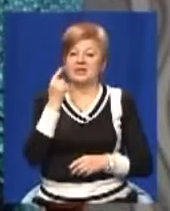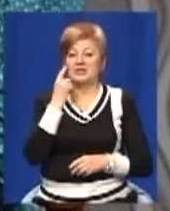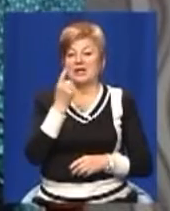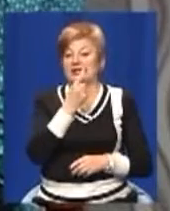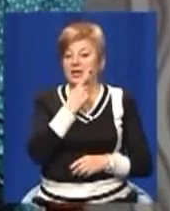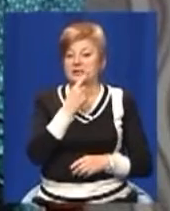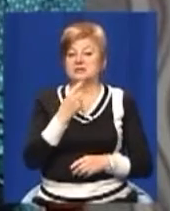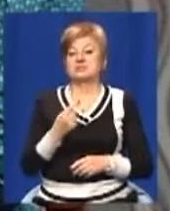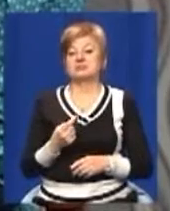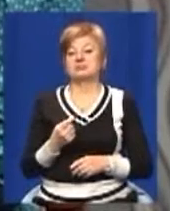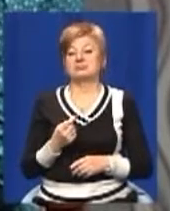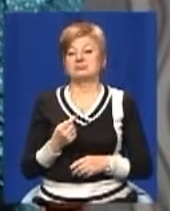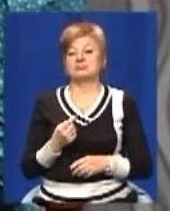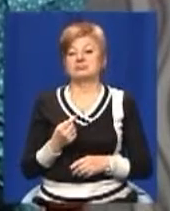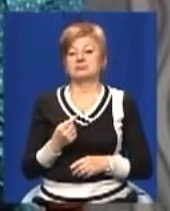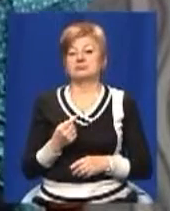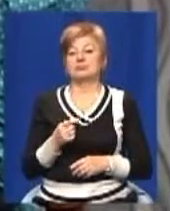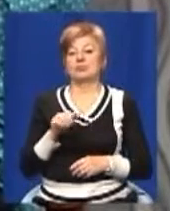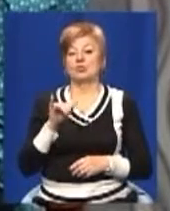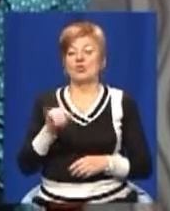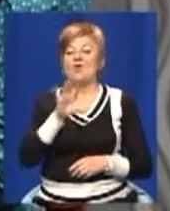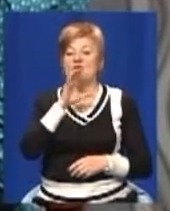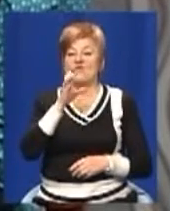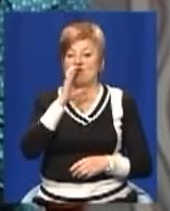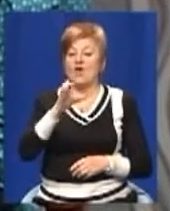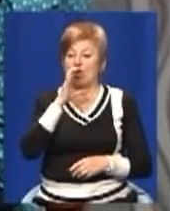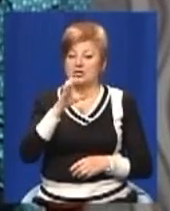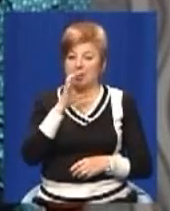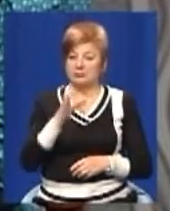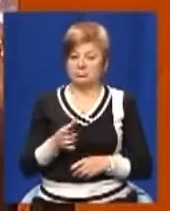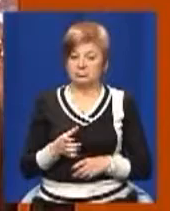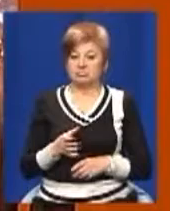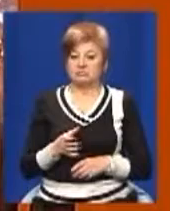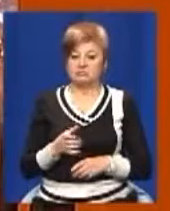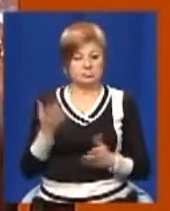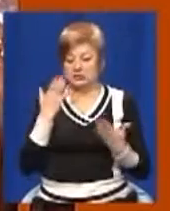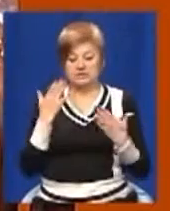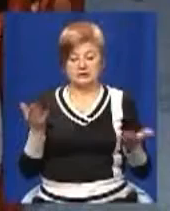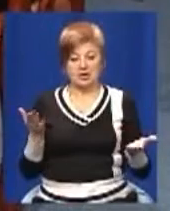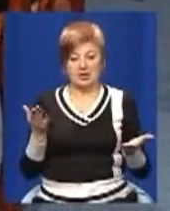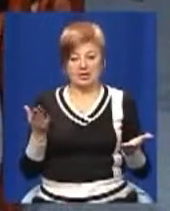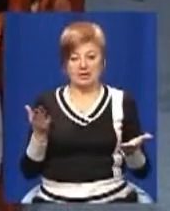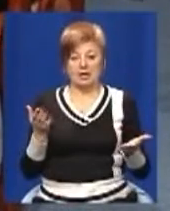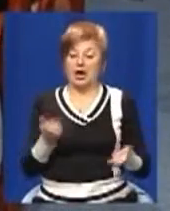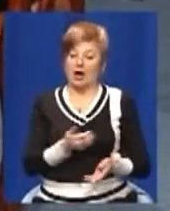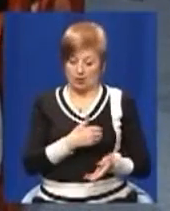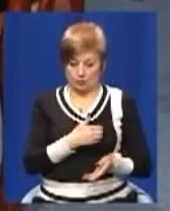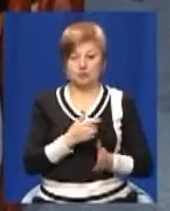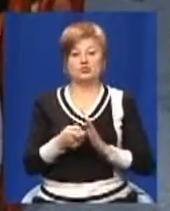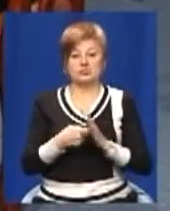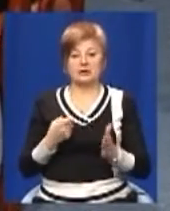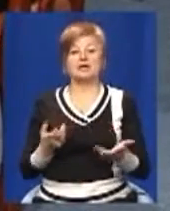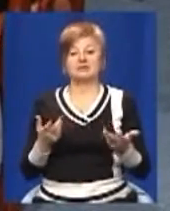очей, власне, у вовків які кольори очей є? Не знаю. А хотілося б